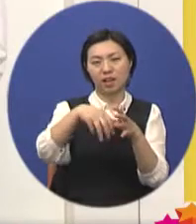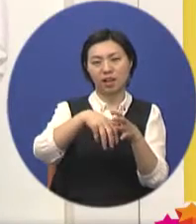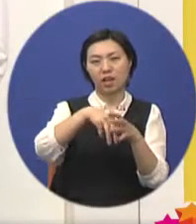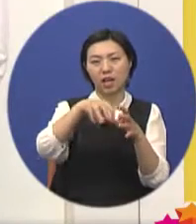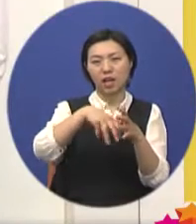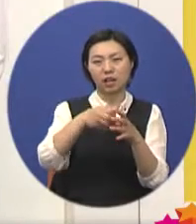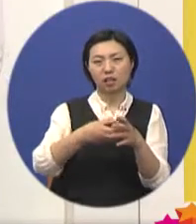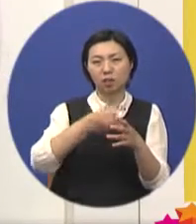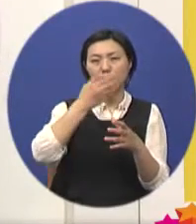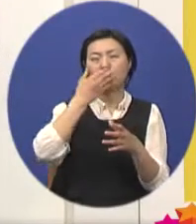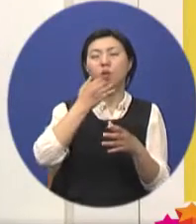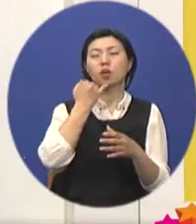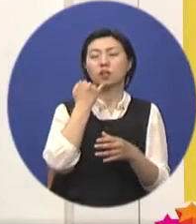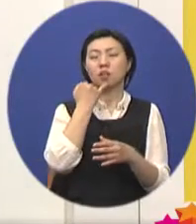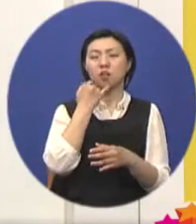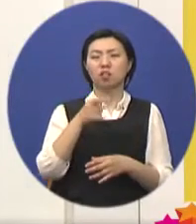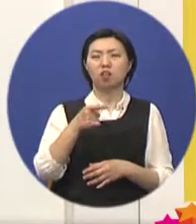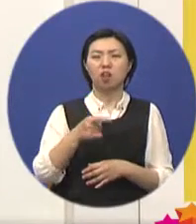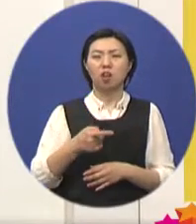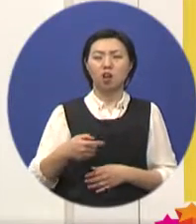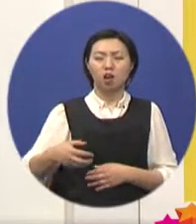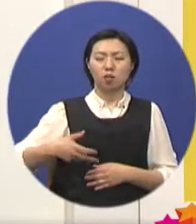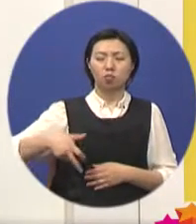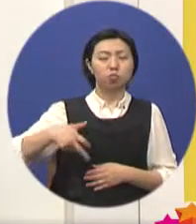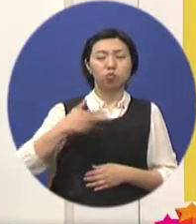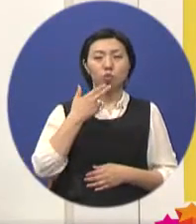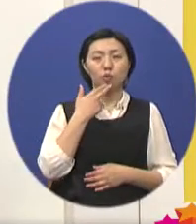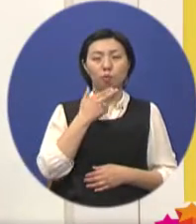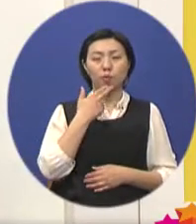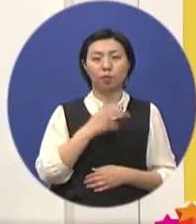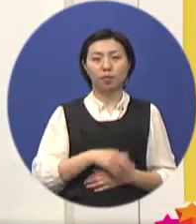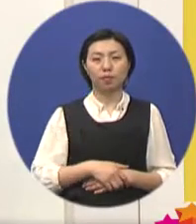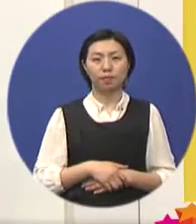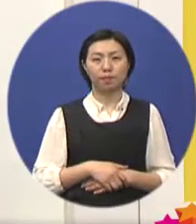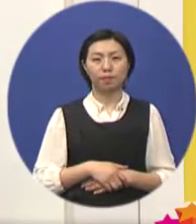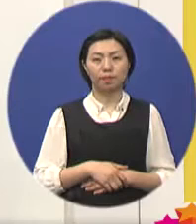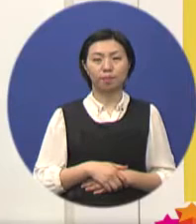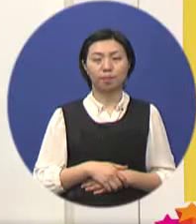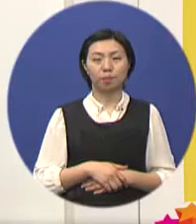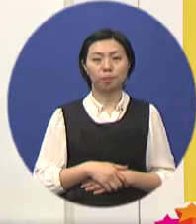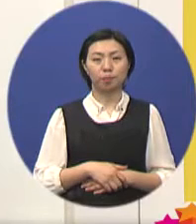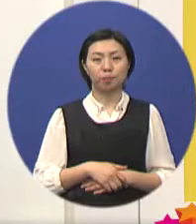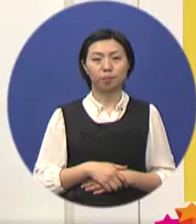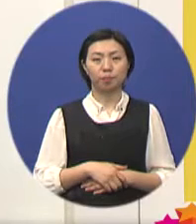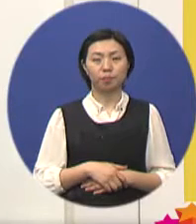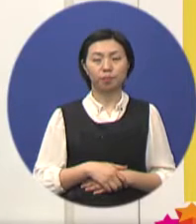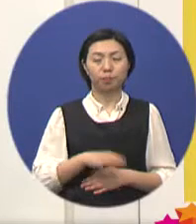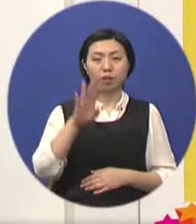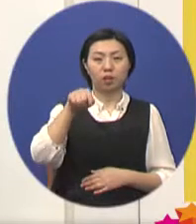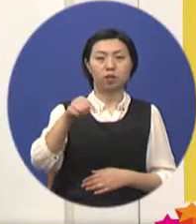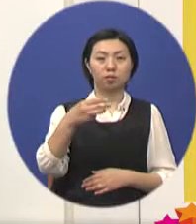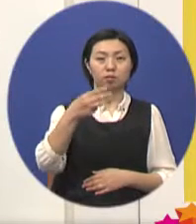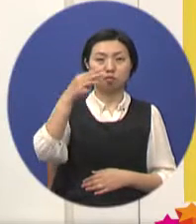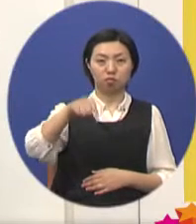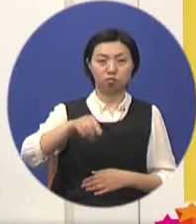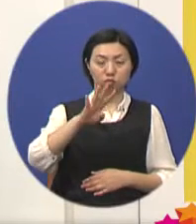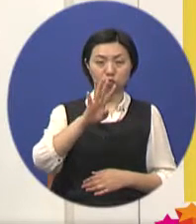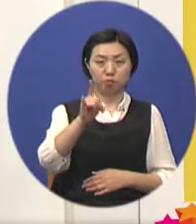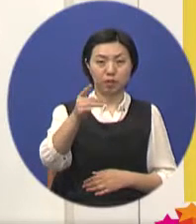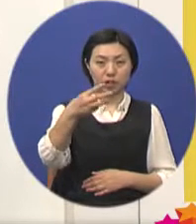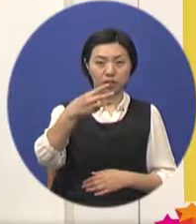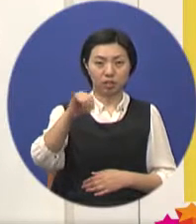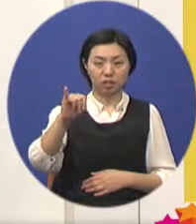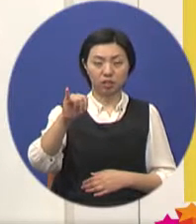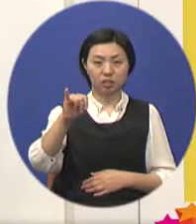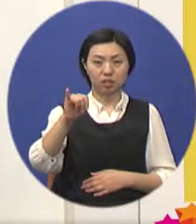좋습니다. 네. 저도 그게 탈이 없대요. 아 그래요. 네. 예. 그러니까 이 블루베리는 예. 일체 그